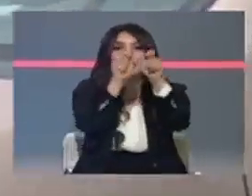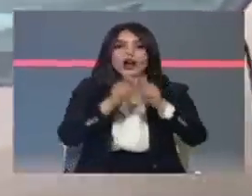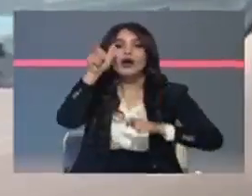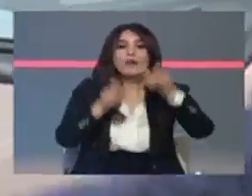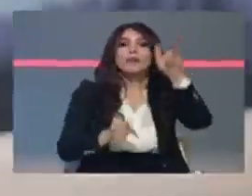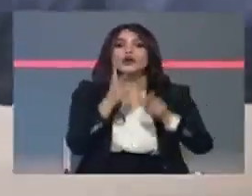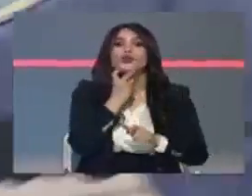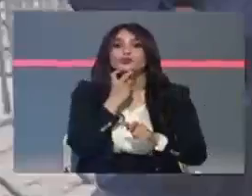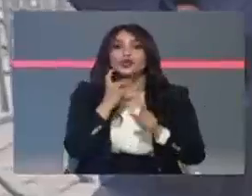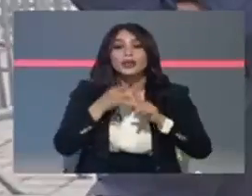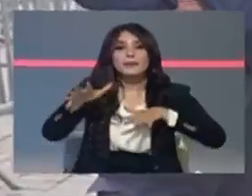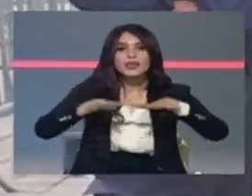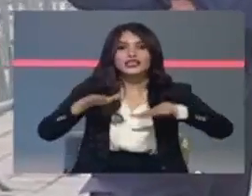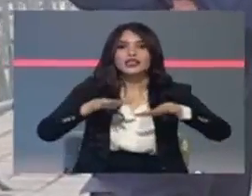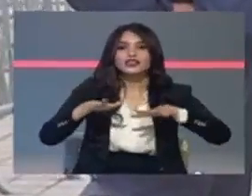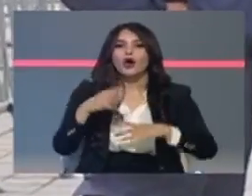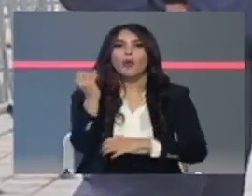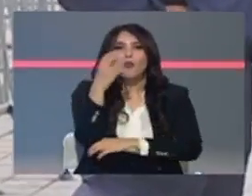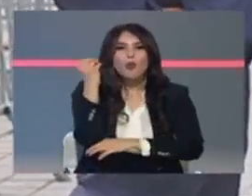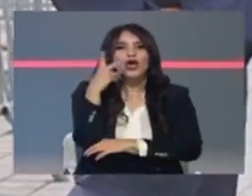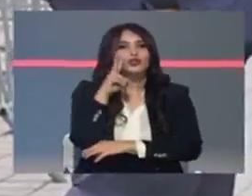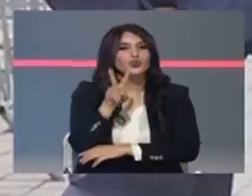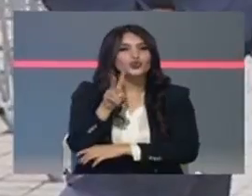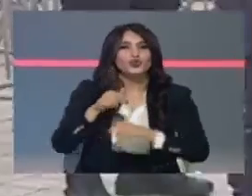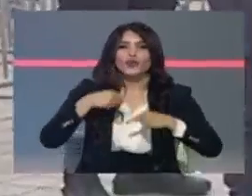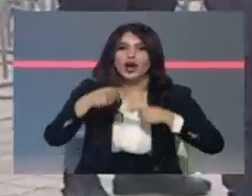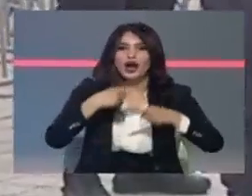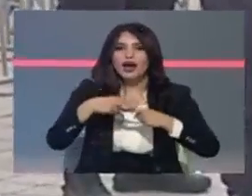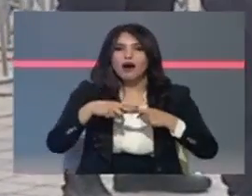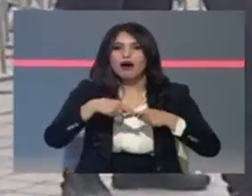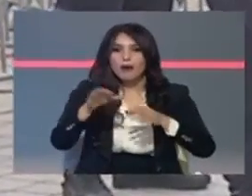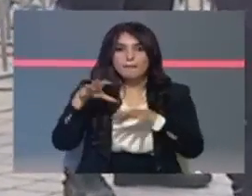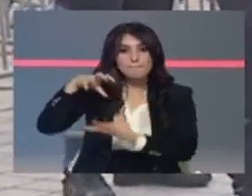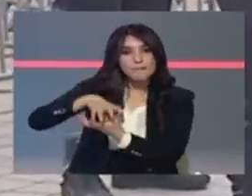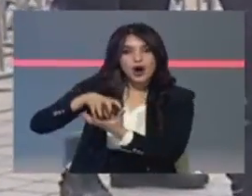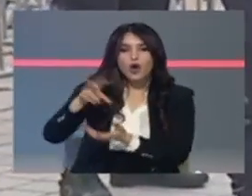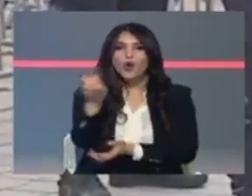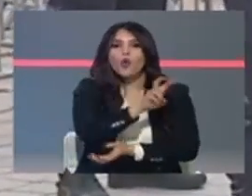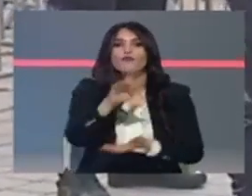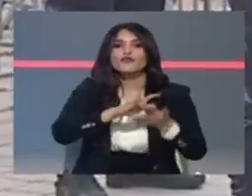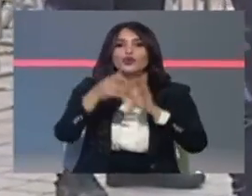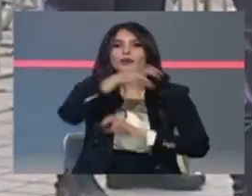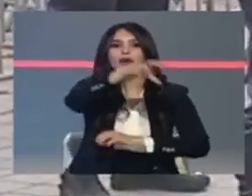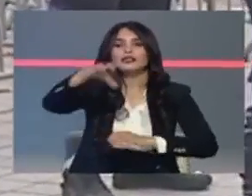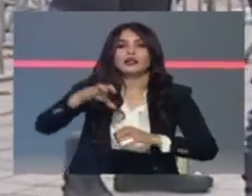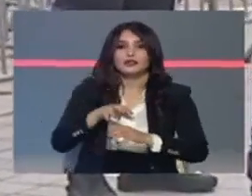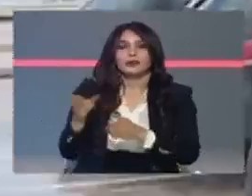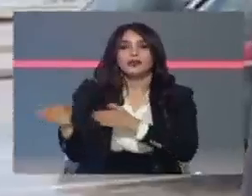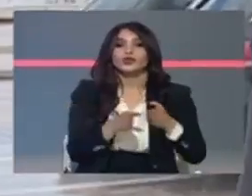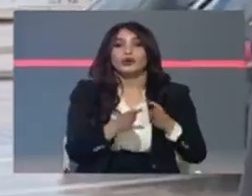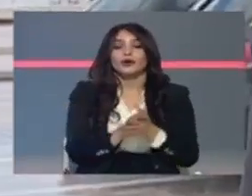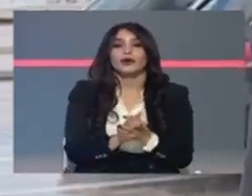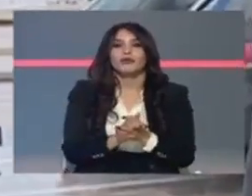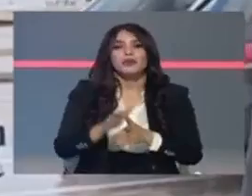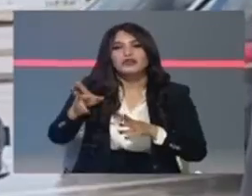بهذه الإجراءات عبر دوريات أمنية قارة ومتنقلة في مختلف النقاط. الحركية احنا نقدروها